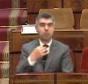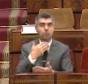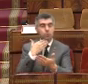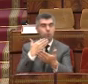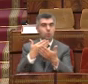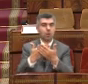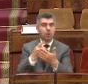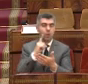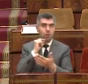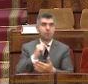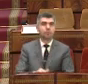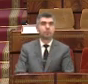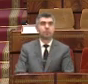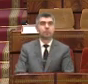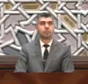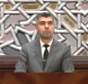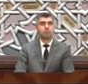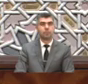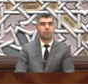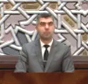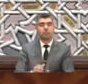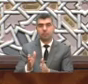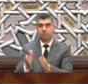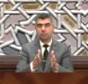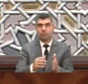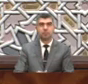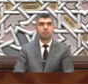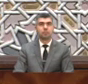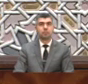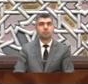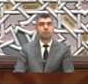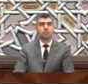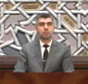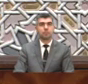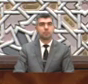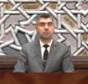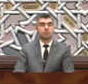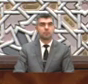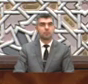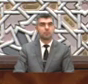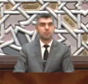يخص شكرا السيد النائب المحترم، استوفيتوا الوقت ديالكم.